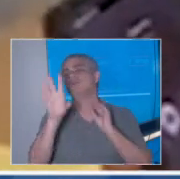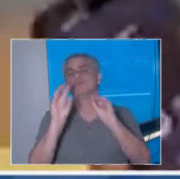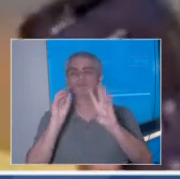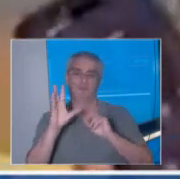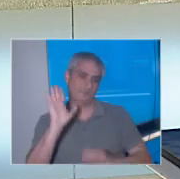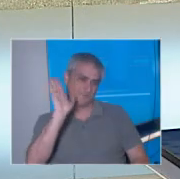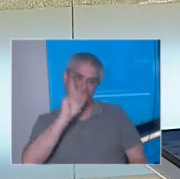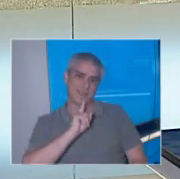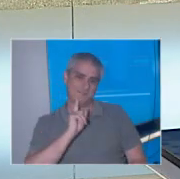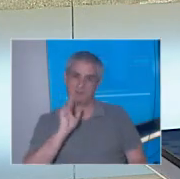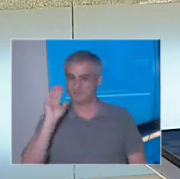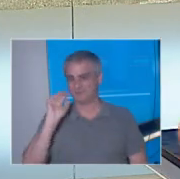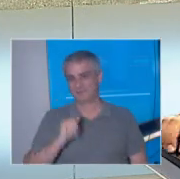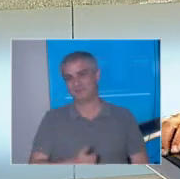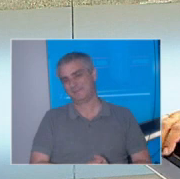ביי, אמא.